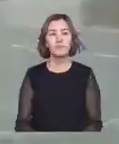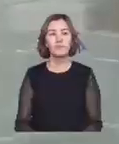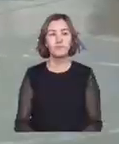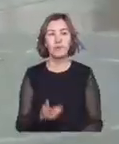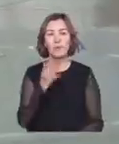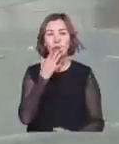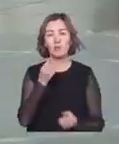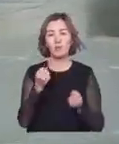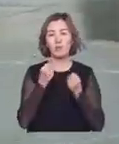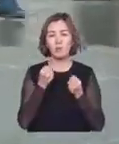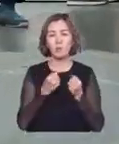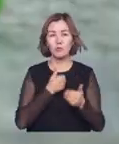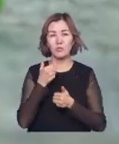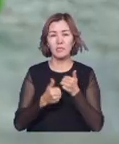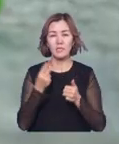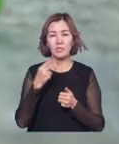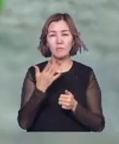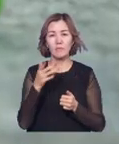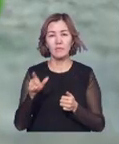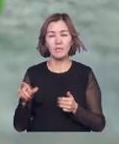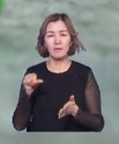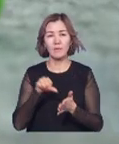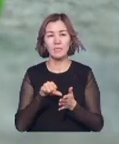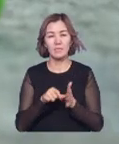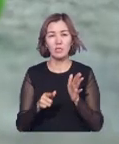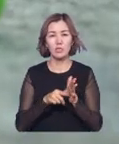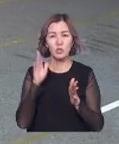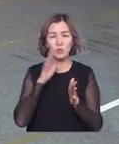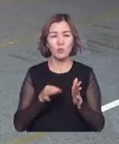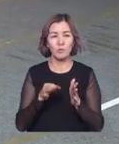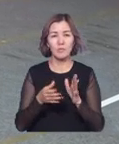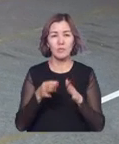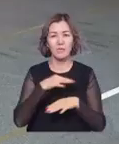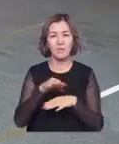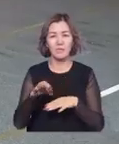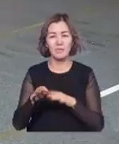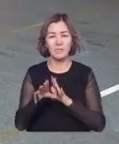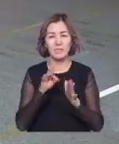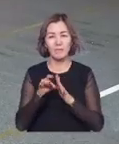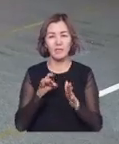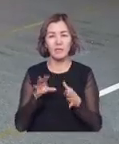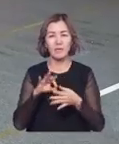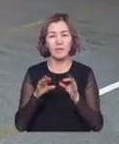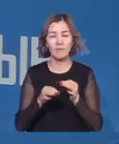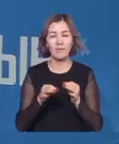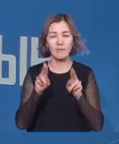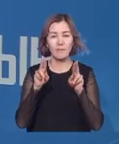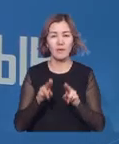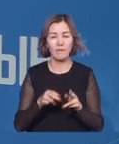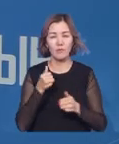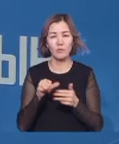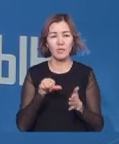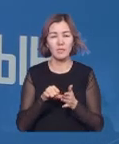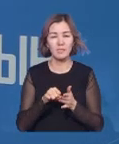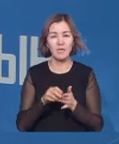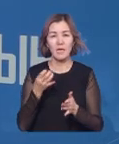Ұлттық спорт түрінен өткен жарысқа 25 адам қатысты. Барлығы Жетісу өңірінің аудан қалаларынан іріктеліп келгендер. Олар олимпиадалық жүйе негізінде додаға түсті.